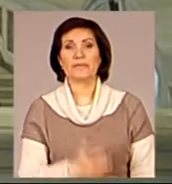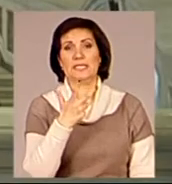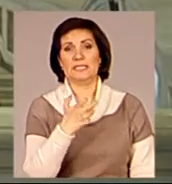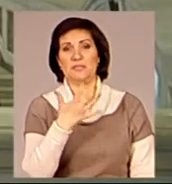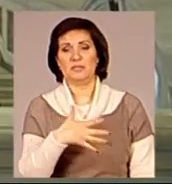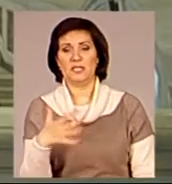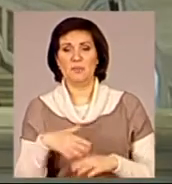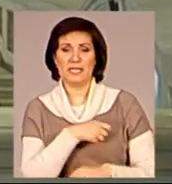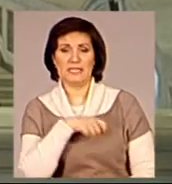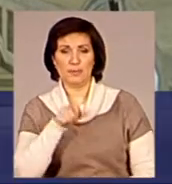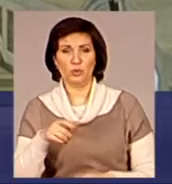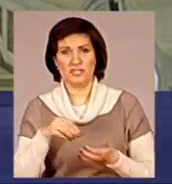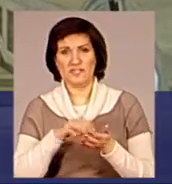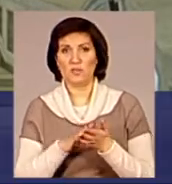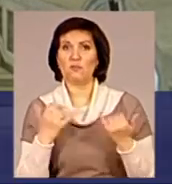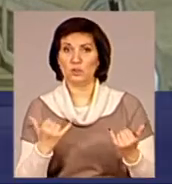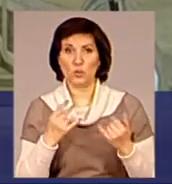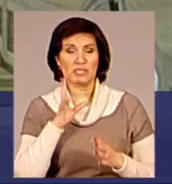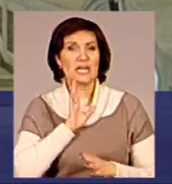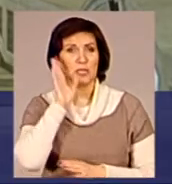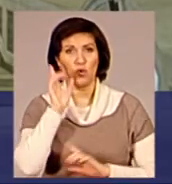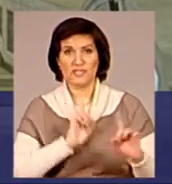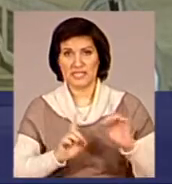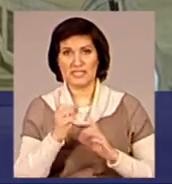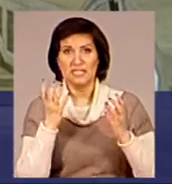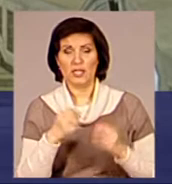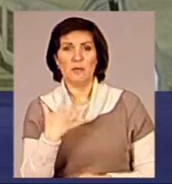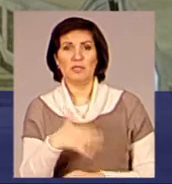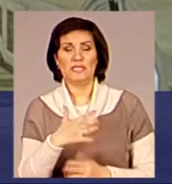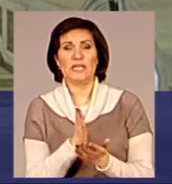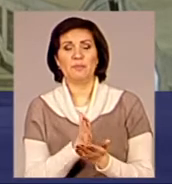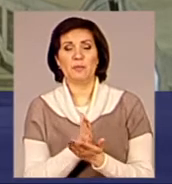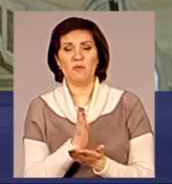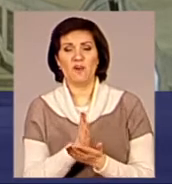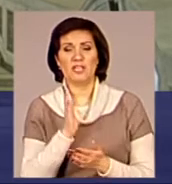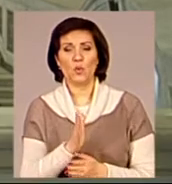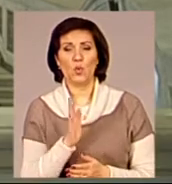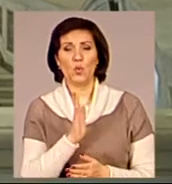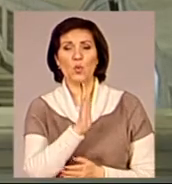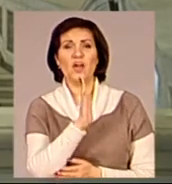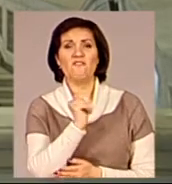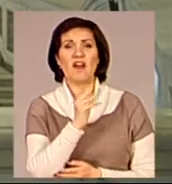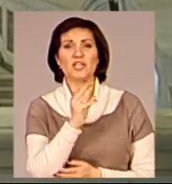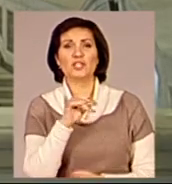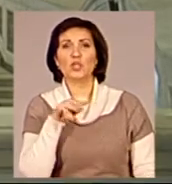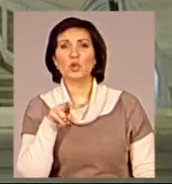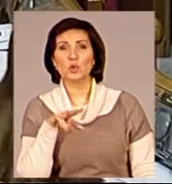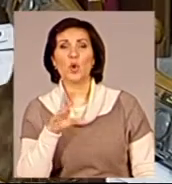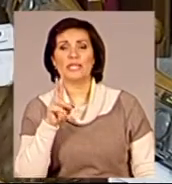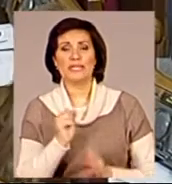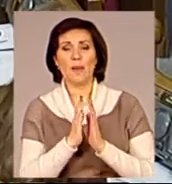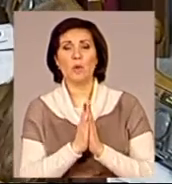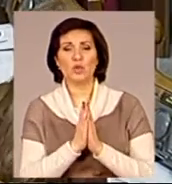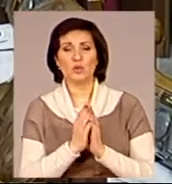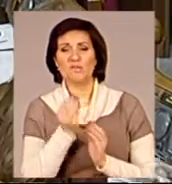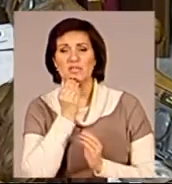355 депутатів зареєстрували сьогодні на ранкове засідання. Ще 50 перебувають у Вашингтоні на молитовному сніданку. Вони